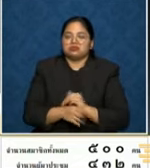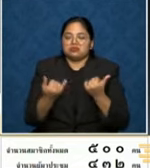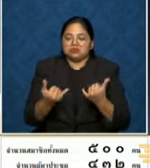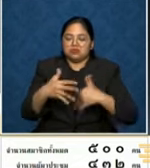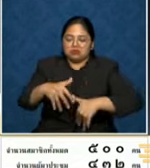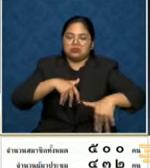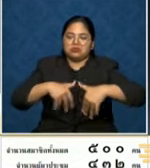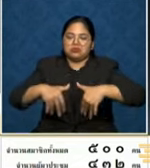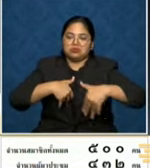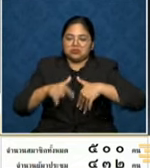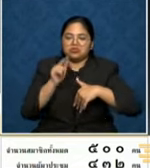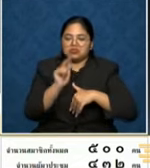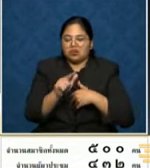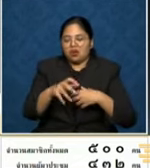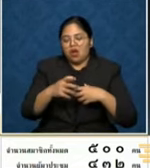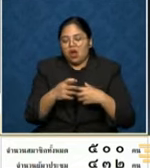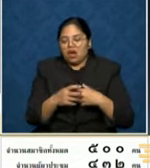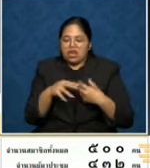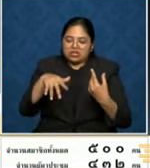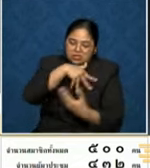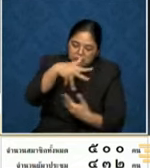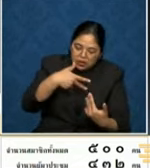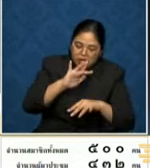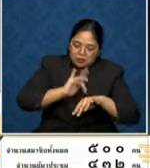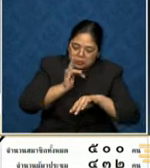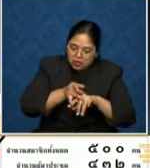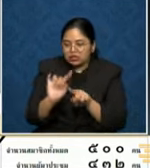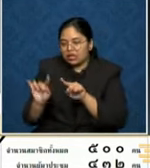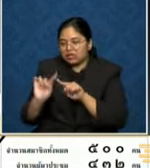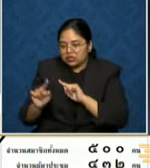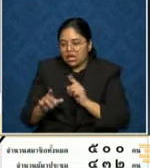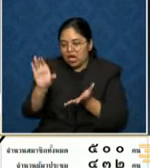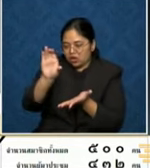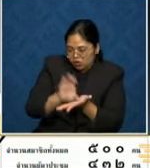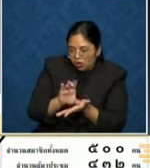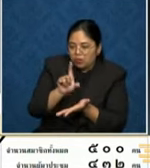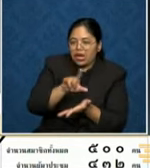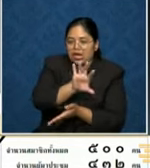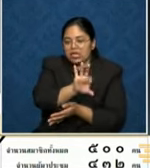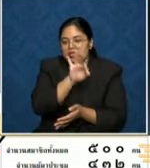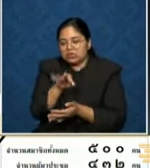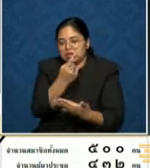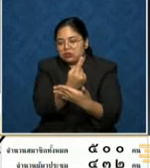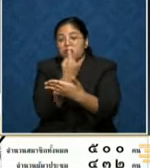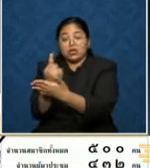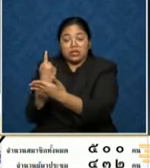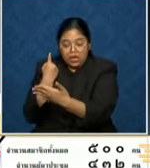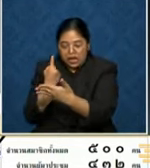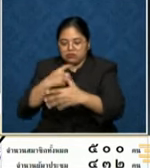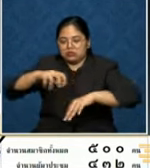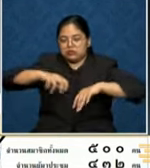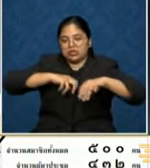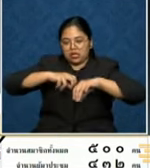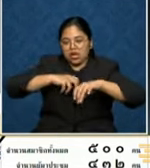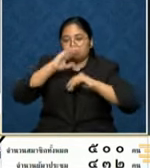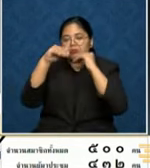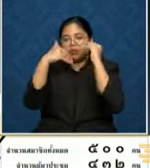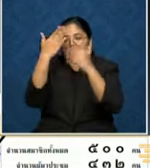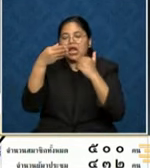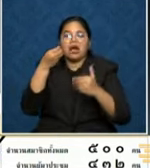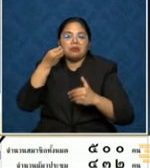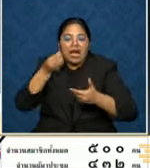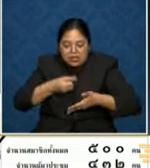นร่วมในการจัดสรรทรัพยากรงบประมาณโดยเลือกตัวแทนของผู้บริหารเป็นตัวแทนพัฒนาท้องถิ่นบ้าน